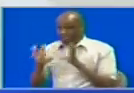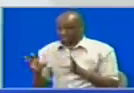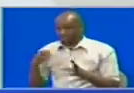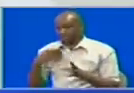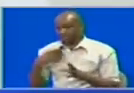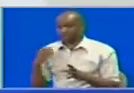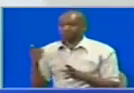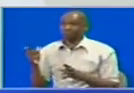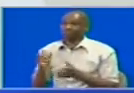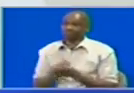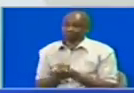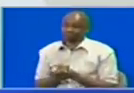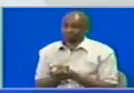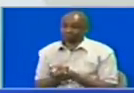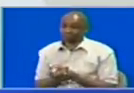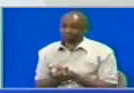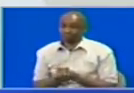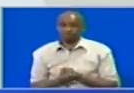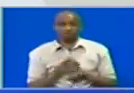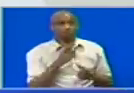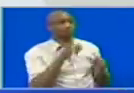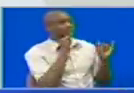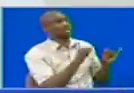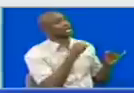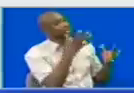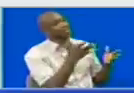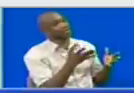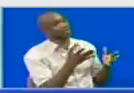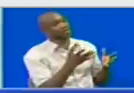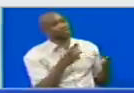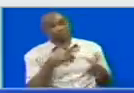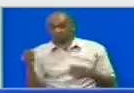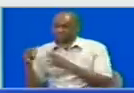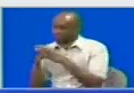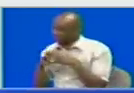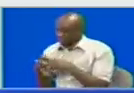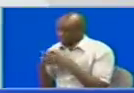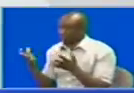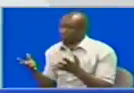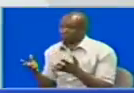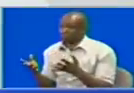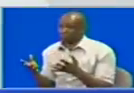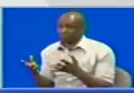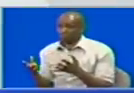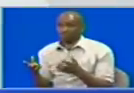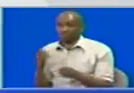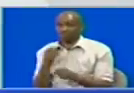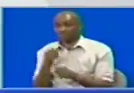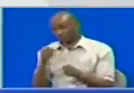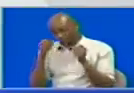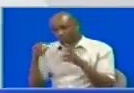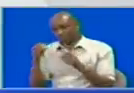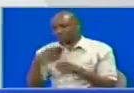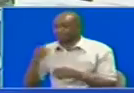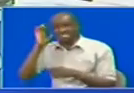Nikaja nikabaki tena Amerika. Naam. So ukasalia Amerika kwa miaka mingapi? Nilikaa kule miaka kama 10 na Naam, ulikaa huko sana. Mbona